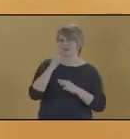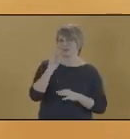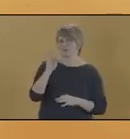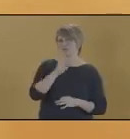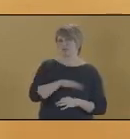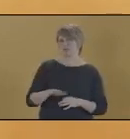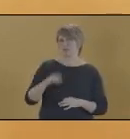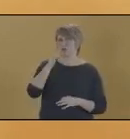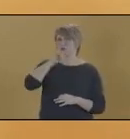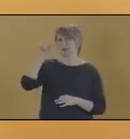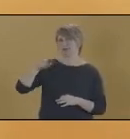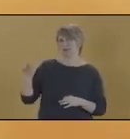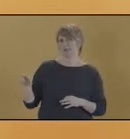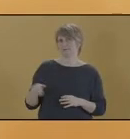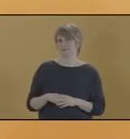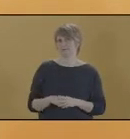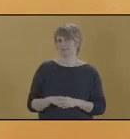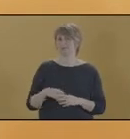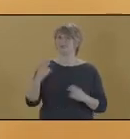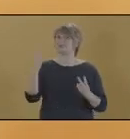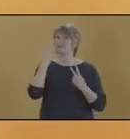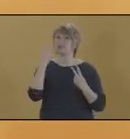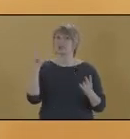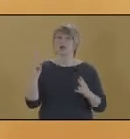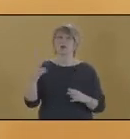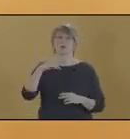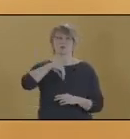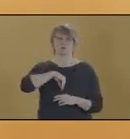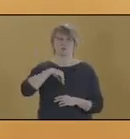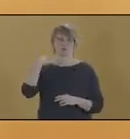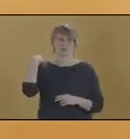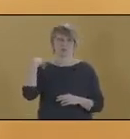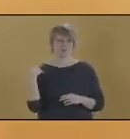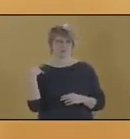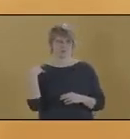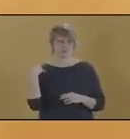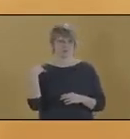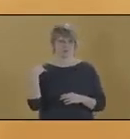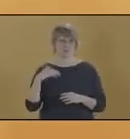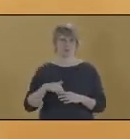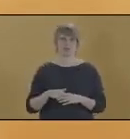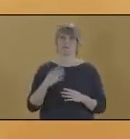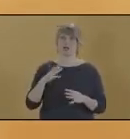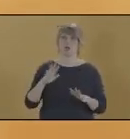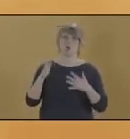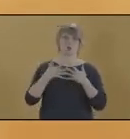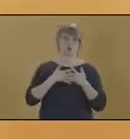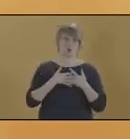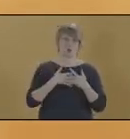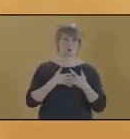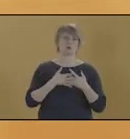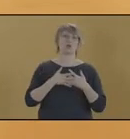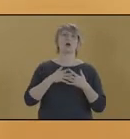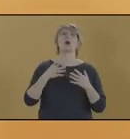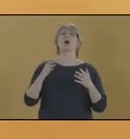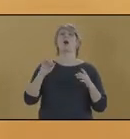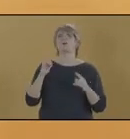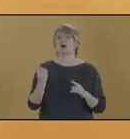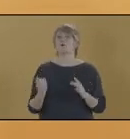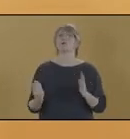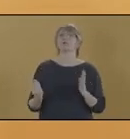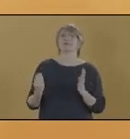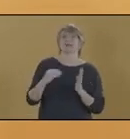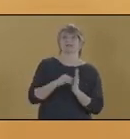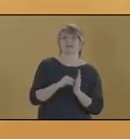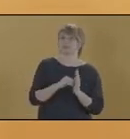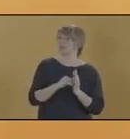können. Wir sehen aber auch eine starke psychische Belastung, zum einen in den Lockdowns, aber man muss ehrlich sagen, dass sie auch